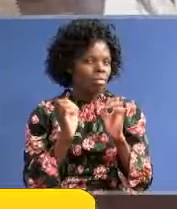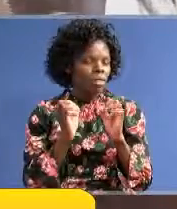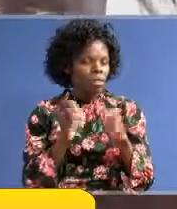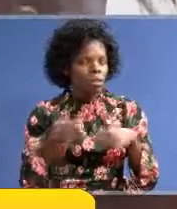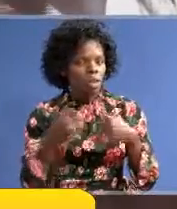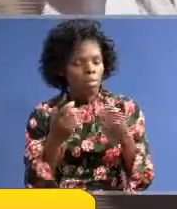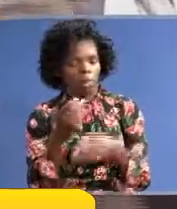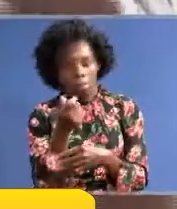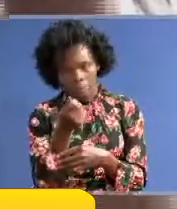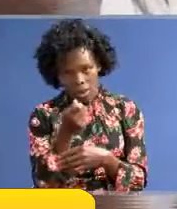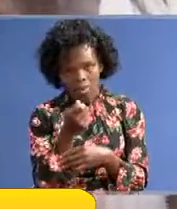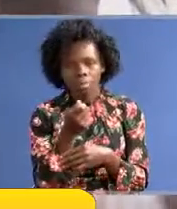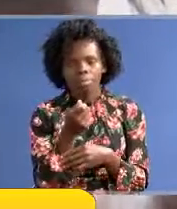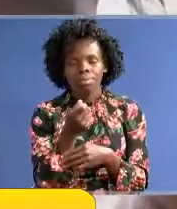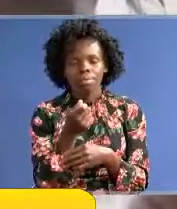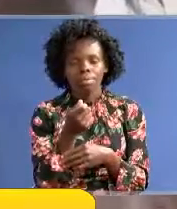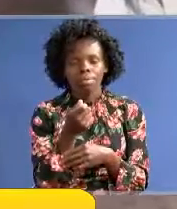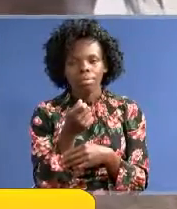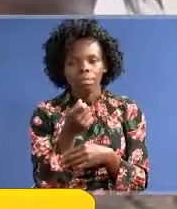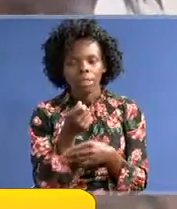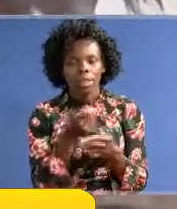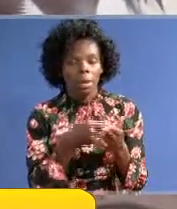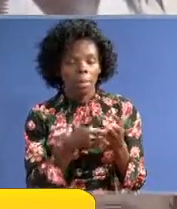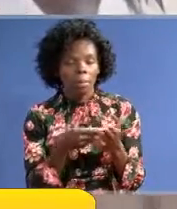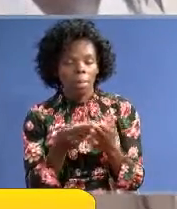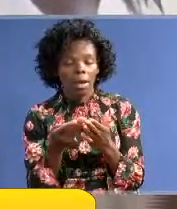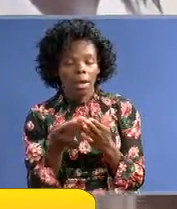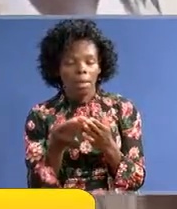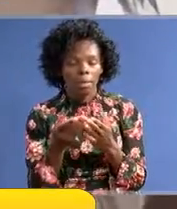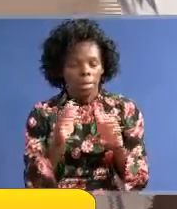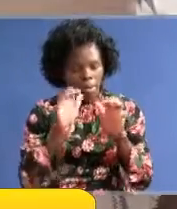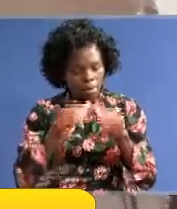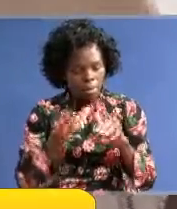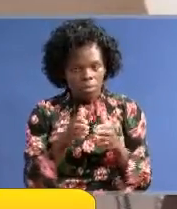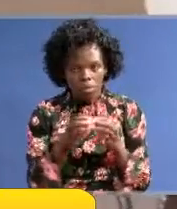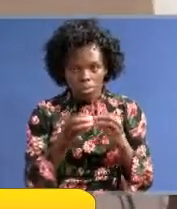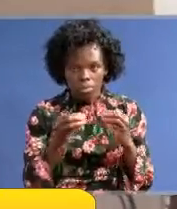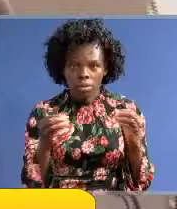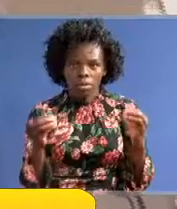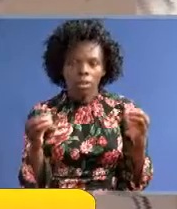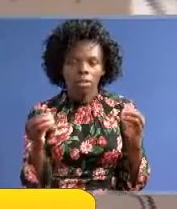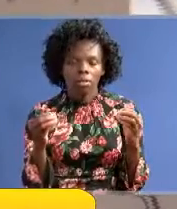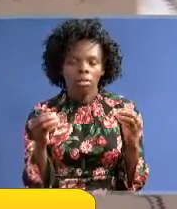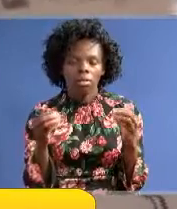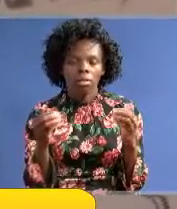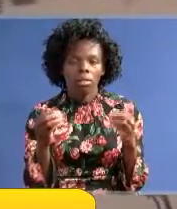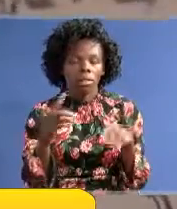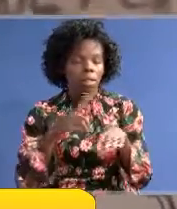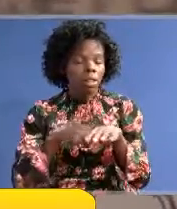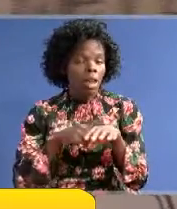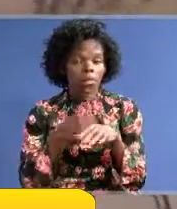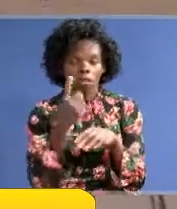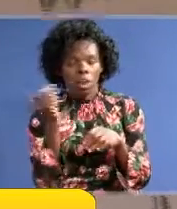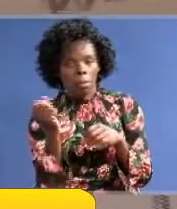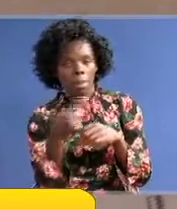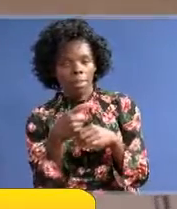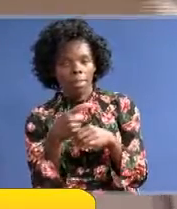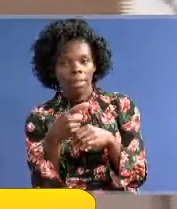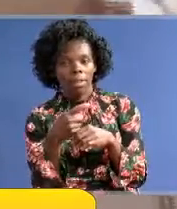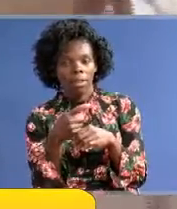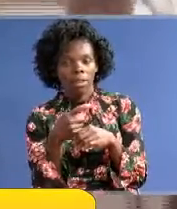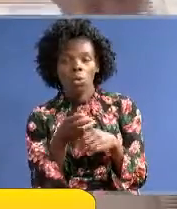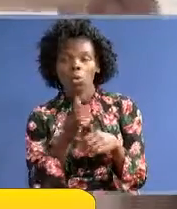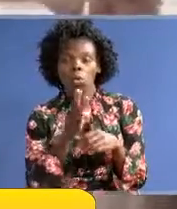wakitoa pesa, wananunua mifereji, wanachimba mitaro, wakienda baada ya mwezi moja hiyo